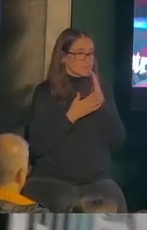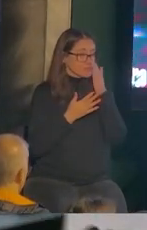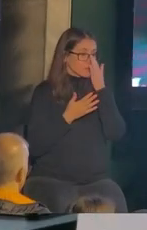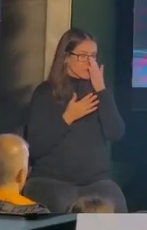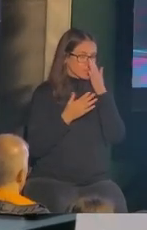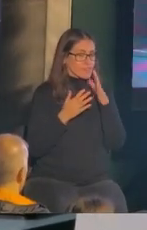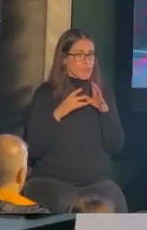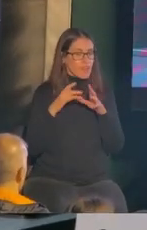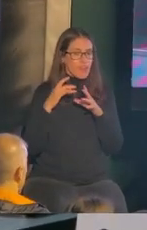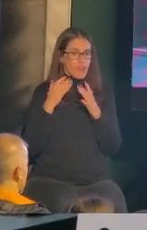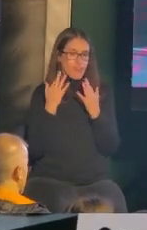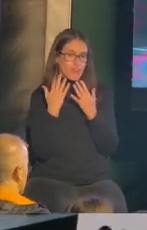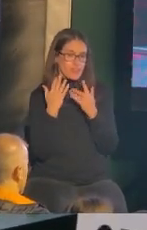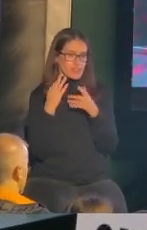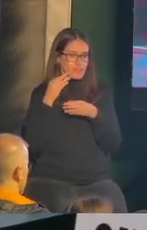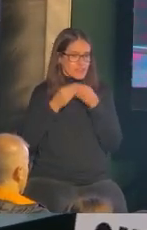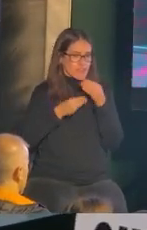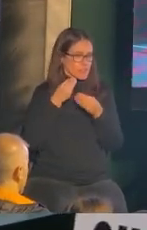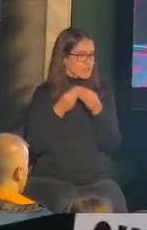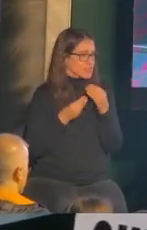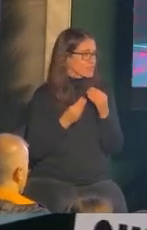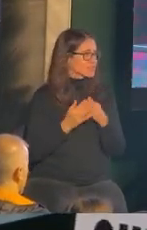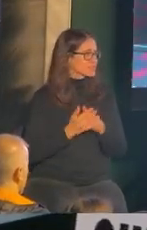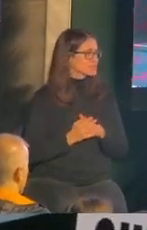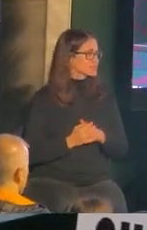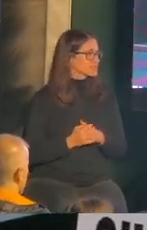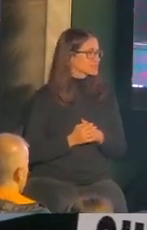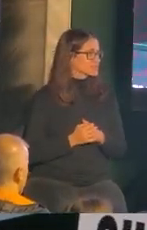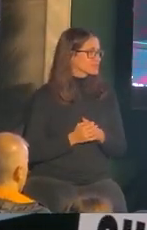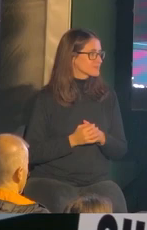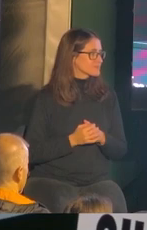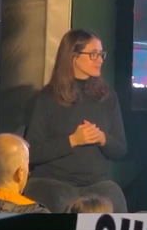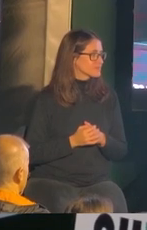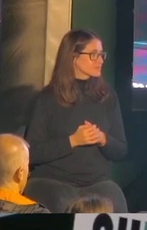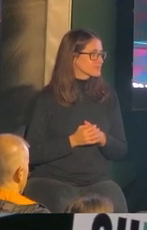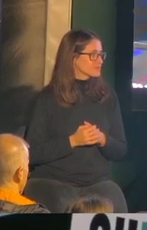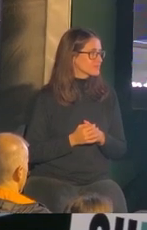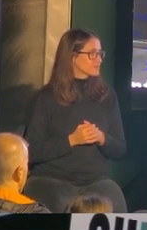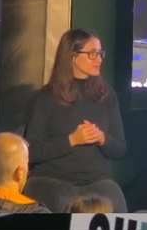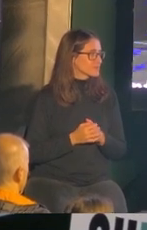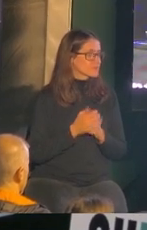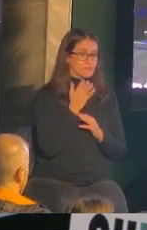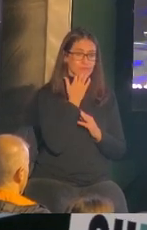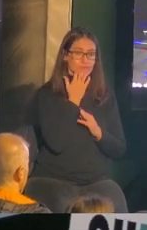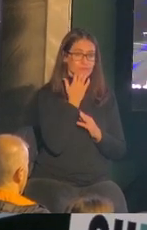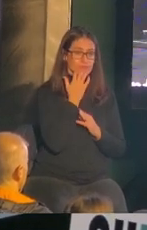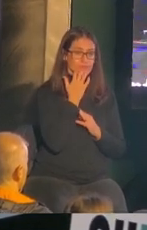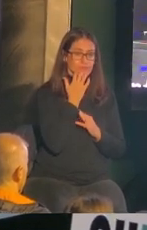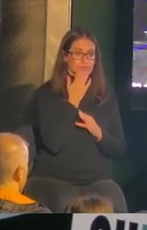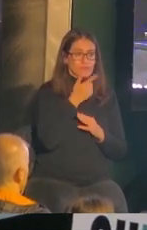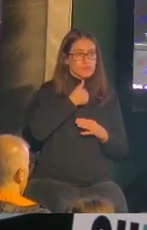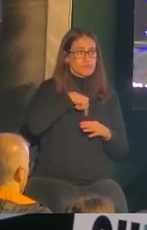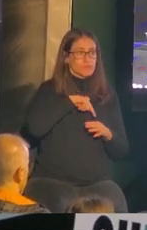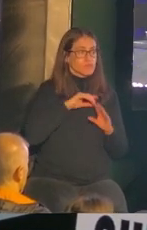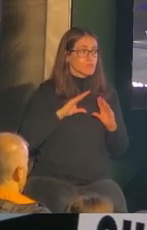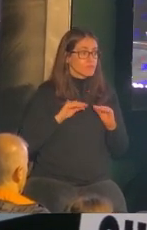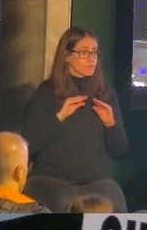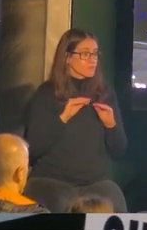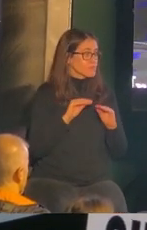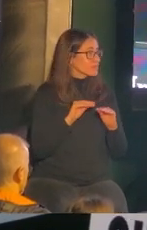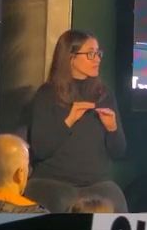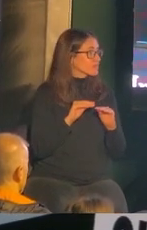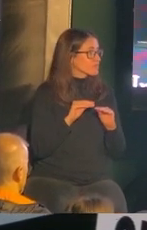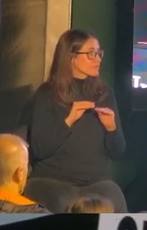airejada. Vale, a veure si ja ho he entès. Vale. Quan treballem amb... Sí, una mica